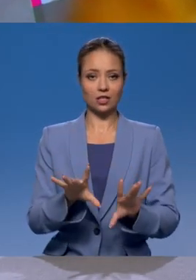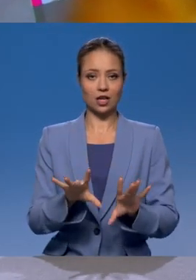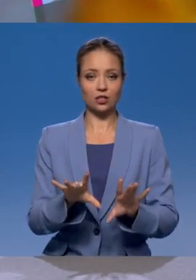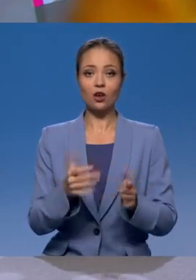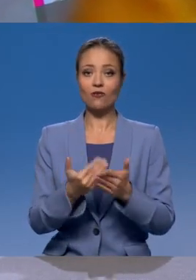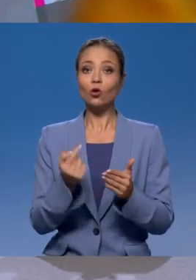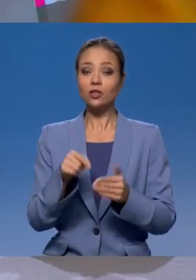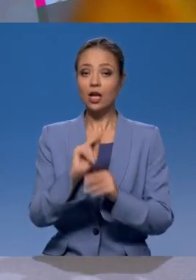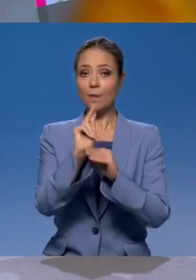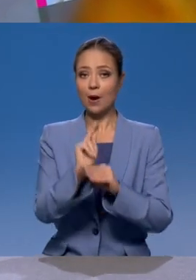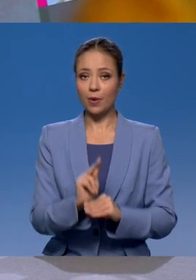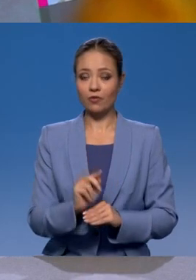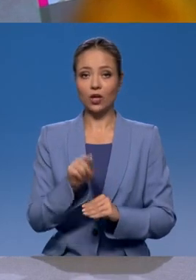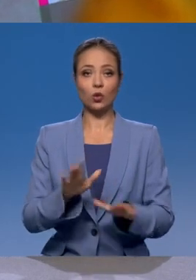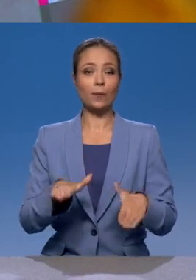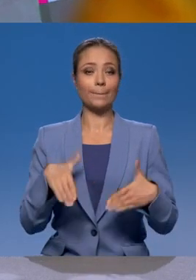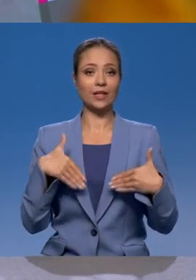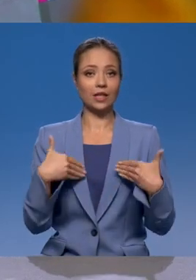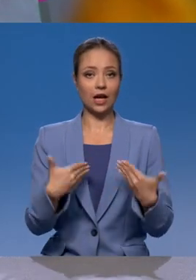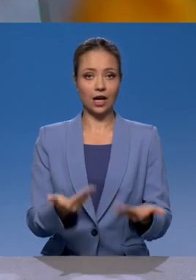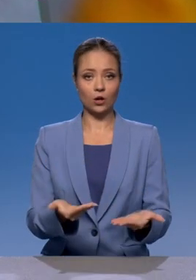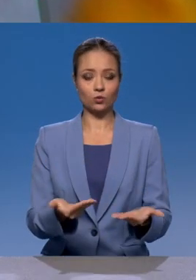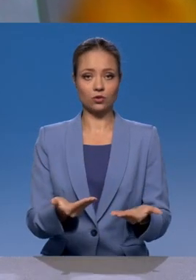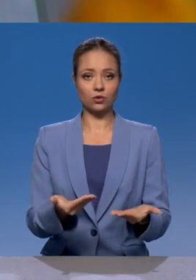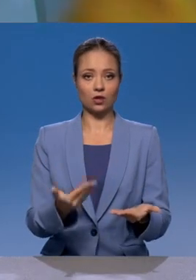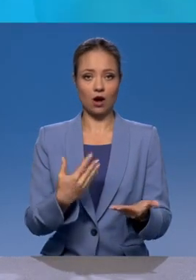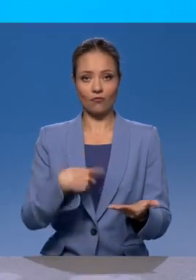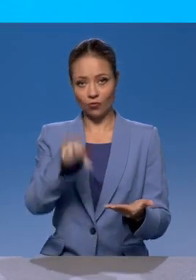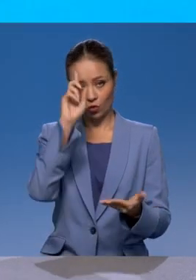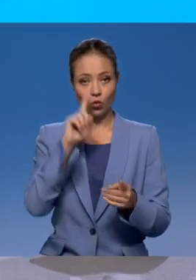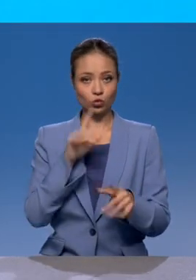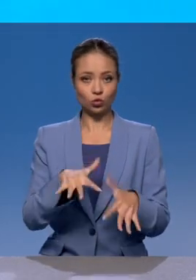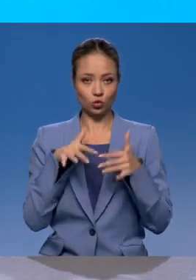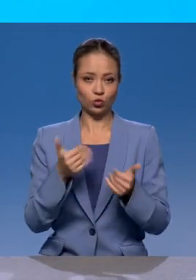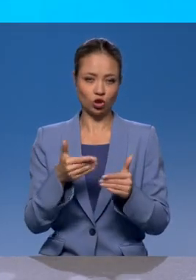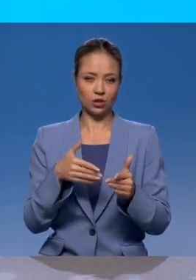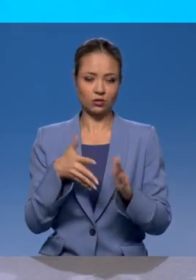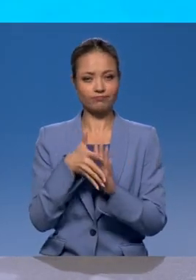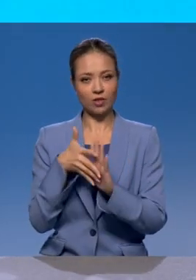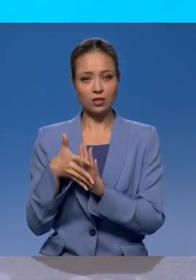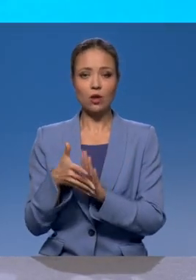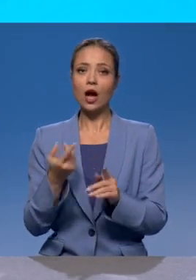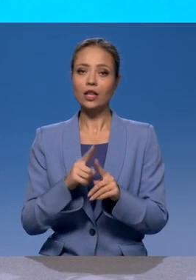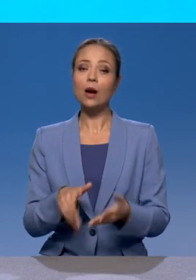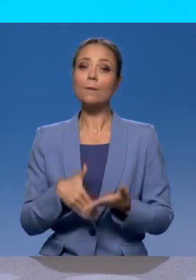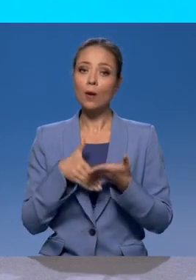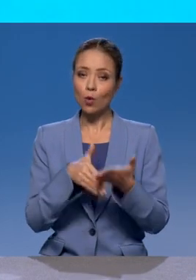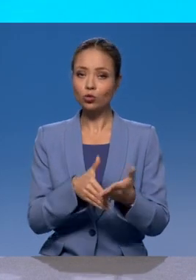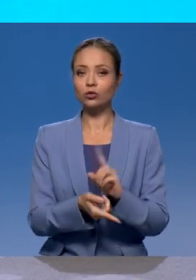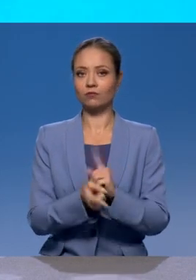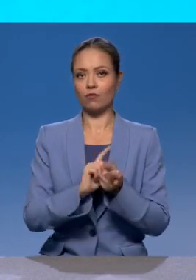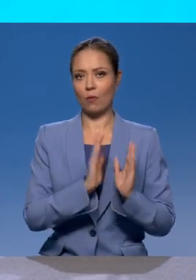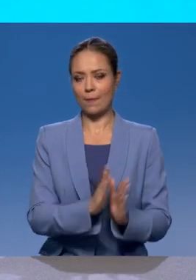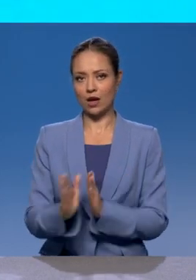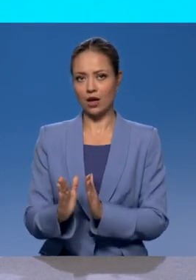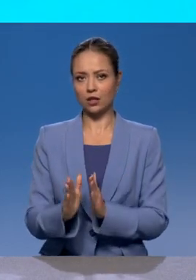сейчас предлагаются в Госдуме, рассматриваются, помогут ли вот как-то навести порядок? Расскажите